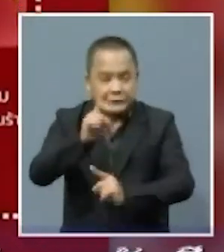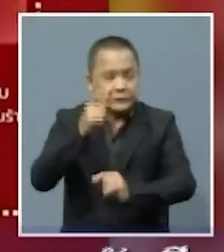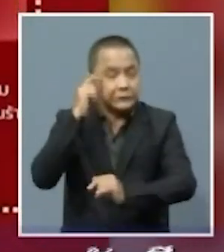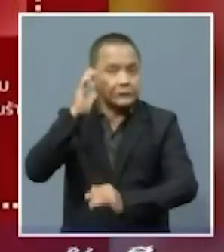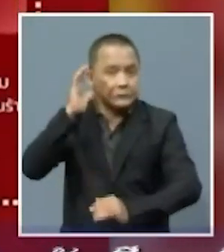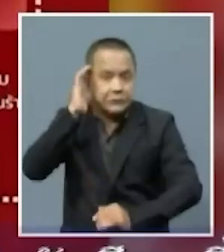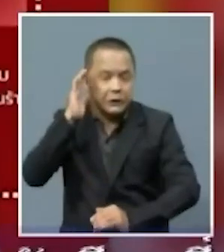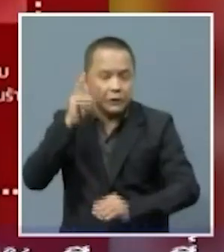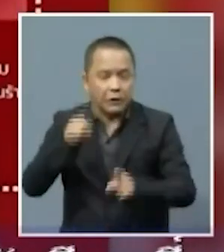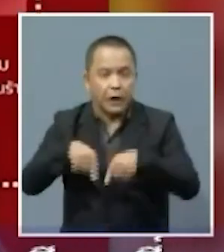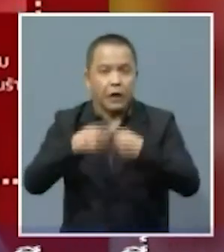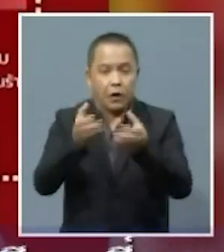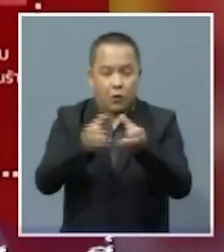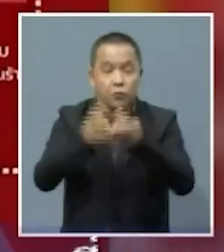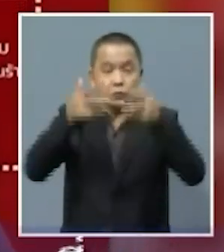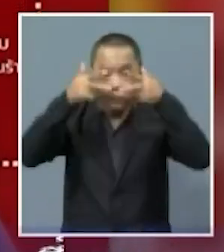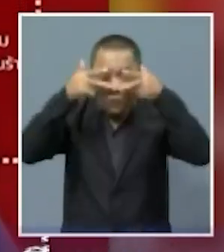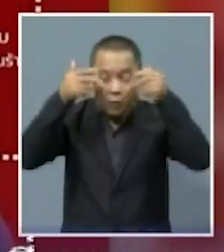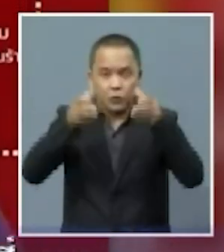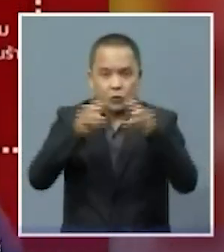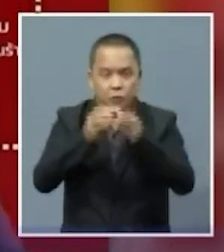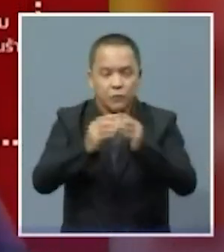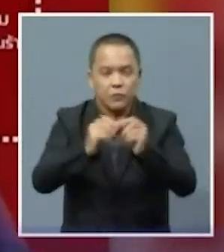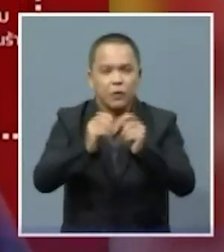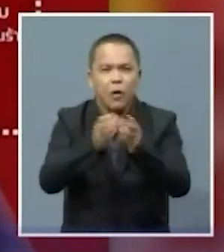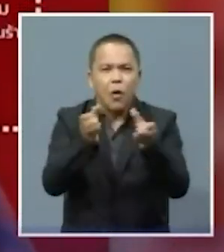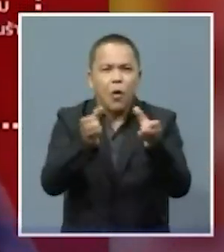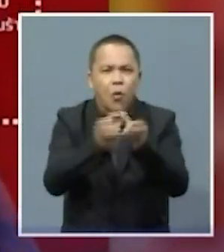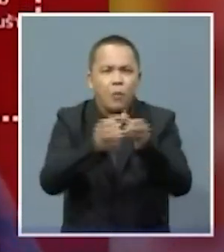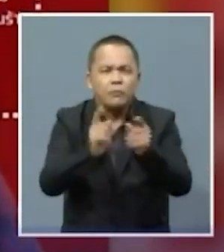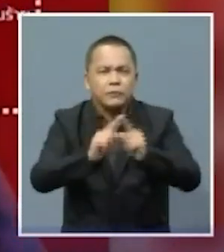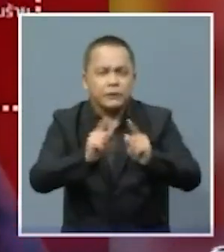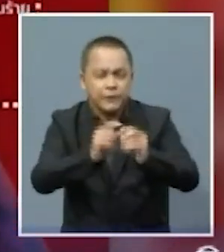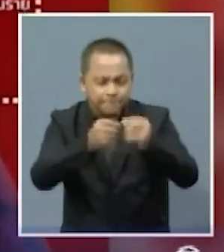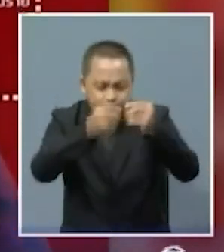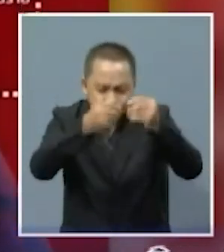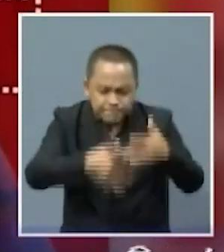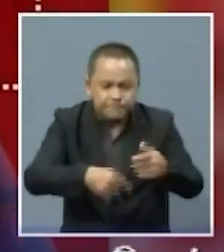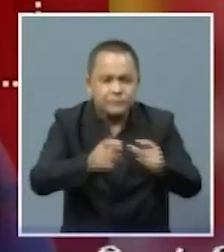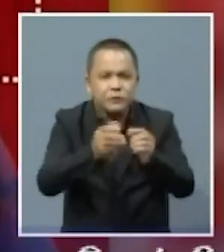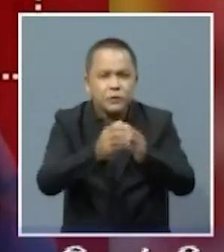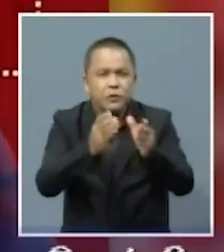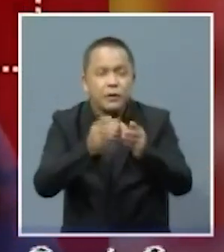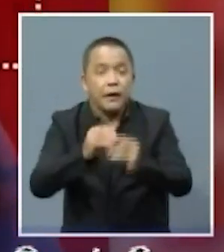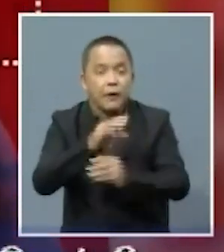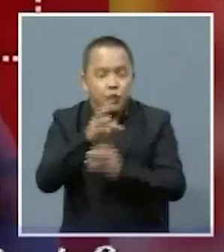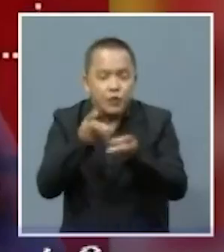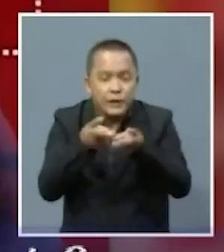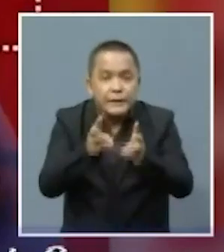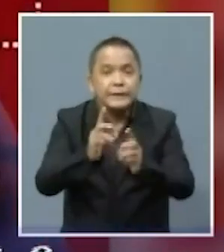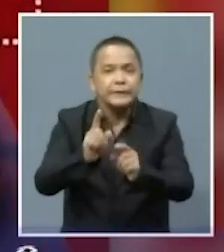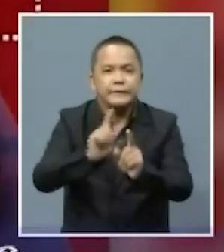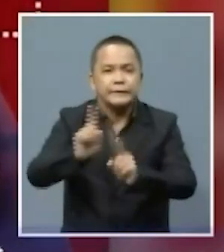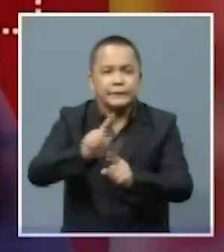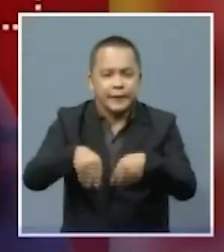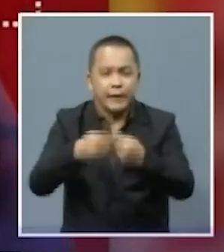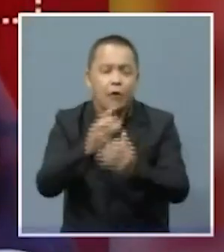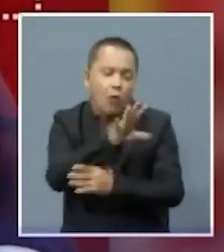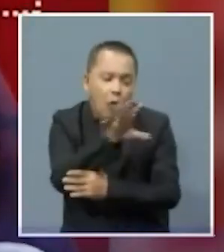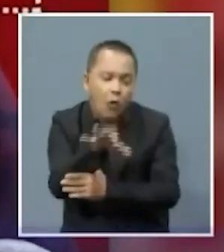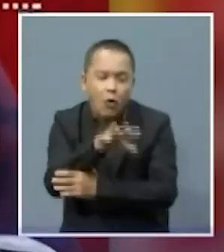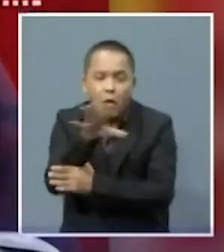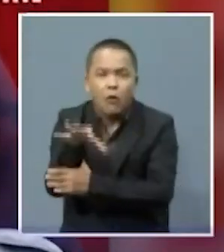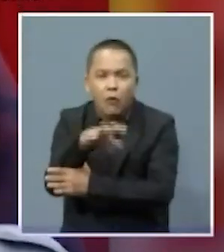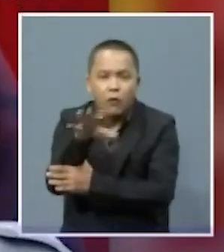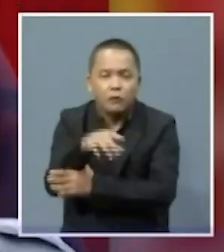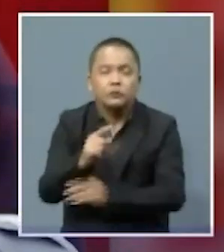ายหลงเชื่อแล้วก็กลุ่มมิจฉาชีพเนี่ยจะสร้างบัญชีสื่อสังคมออนไลน์ขึ้นมาเพื่อใช้เป็นเครื่องมือสำคัญเลยนะคะในการหลอกลวงเ